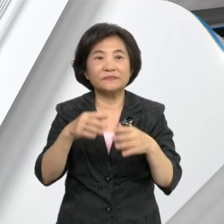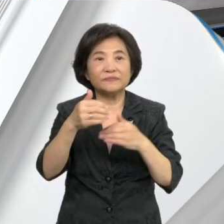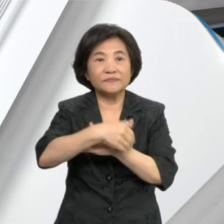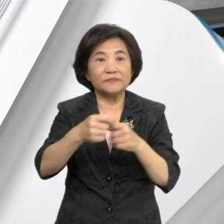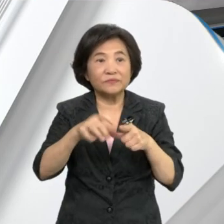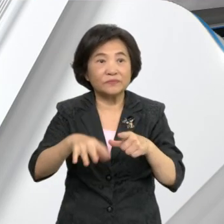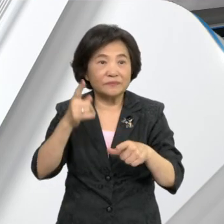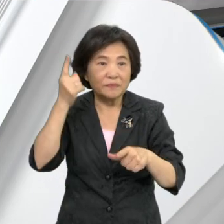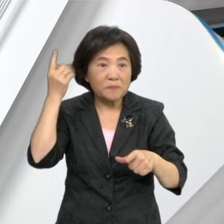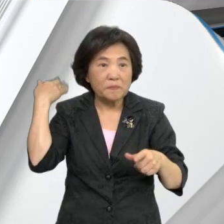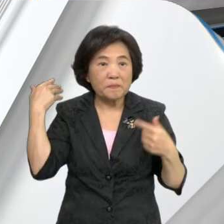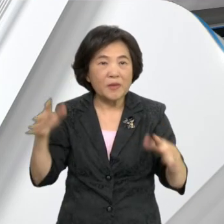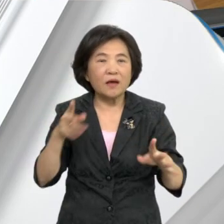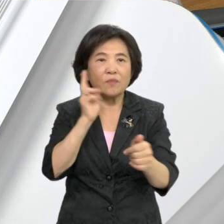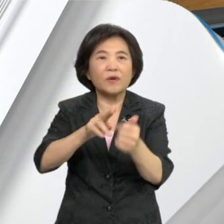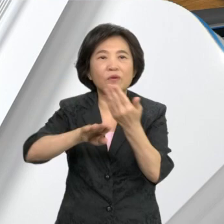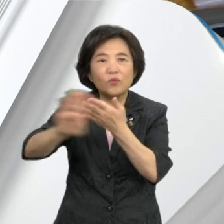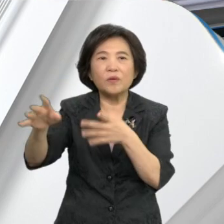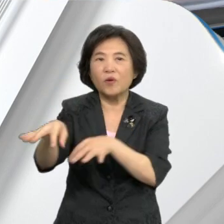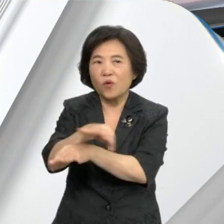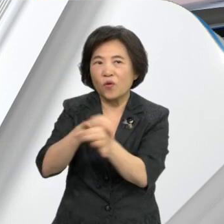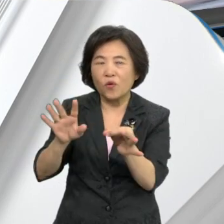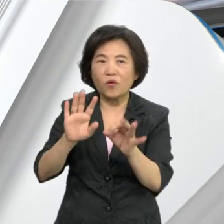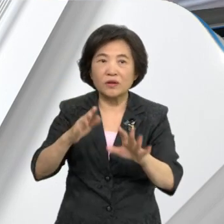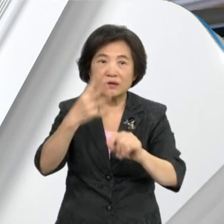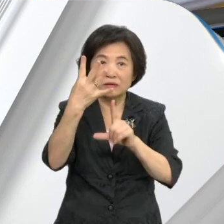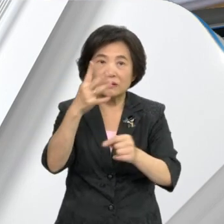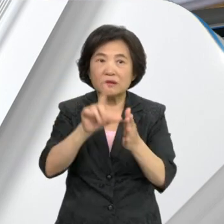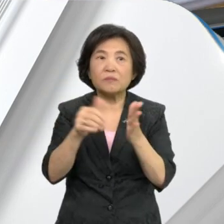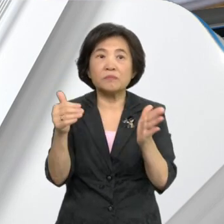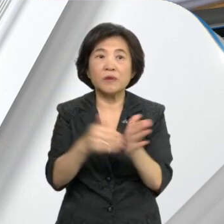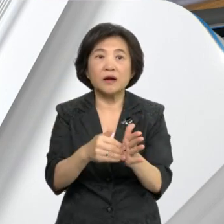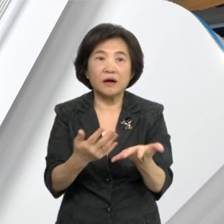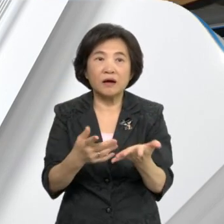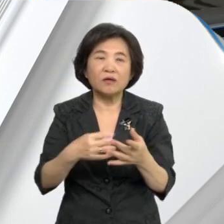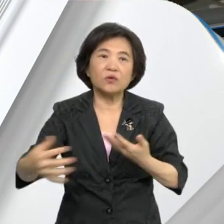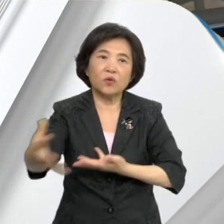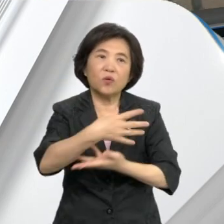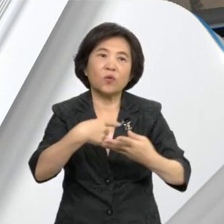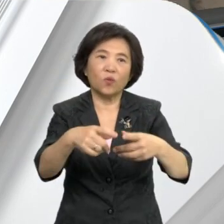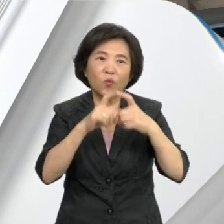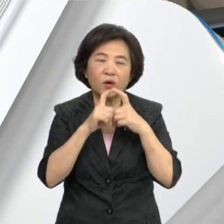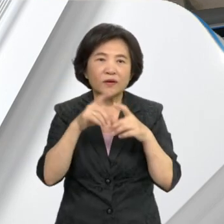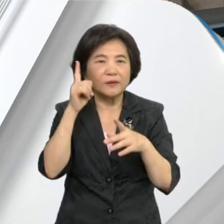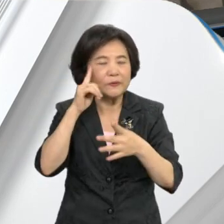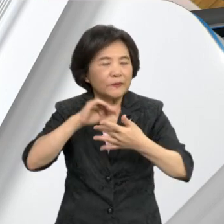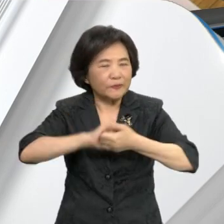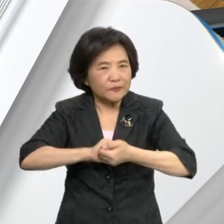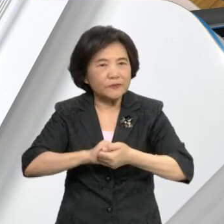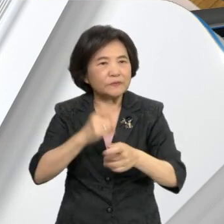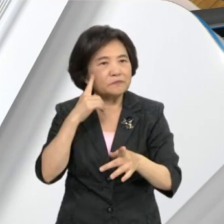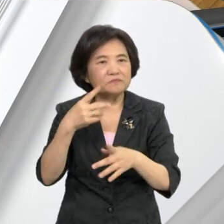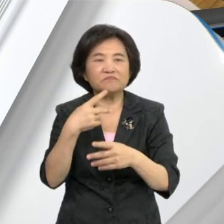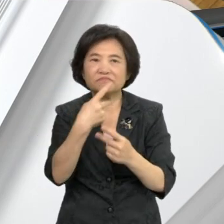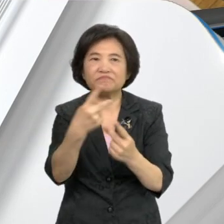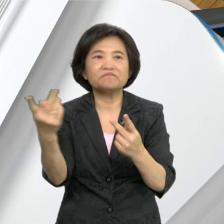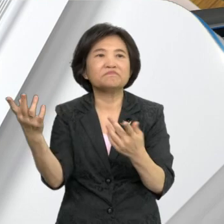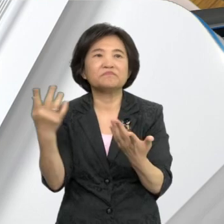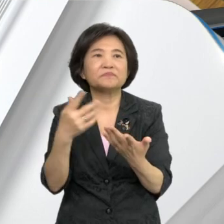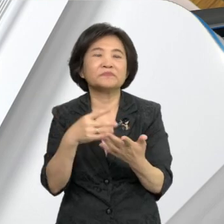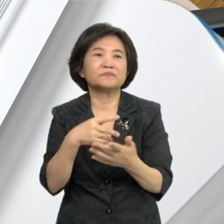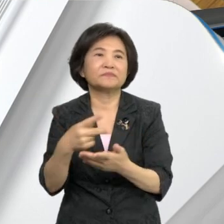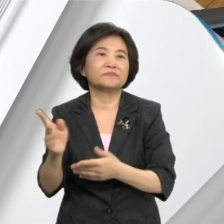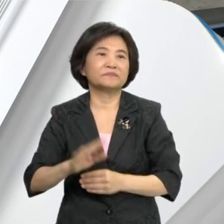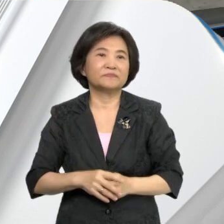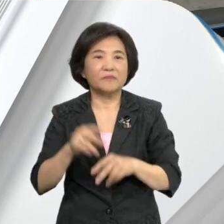公所提拔说，未来建军过，不过新的中文世界，未来建军签到几招，向公所是解体，